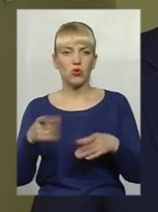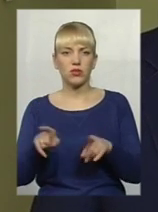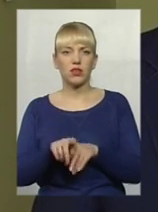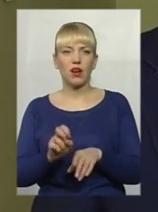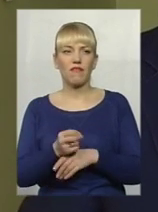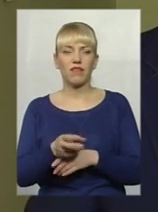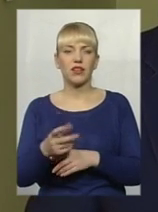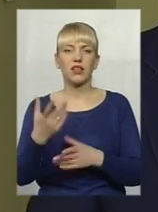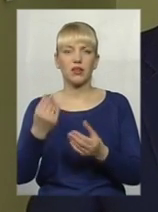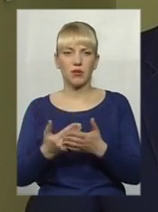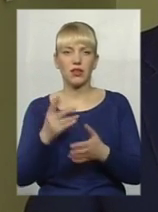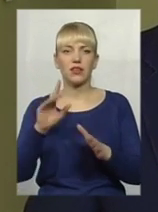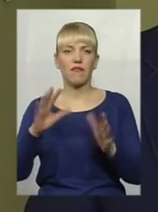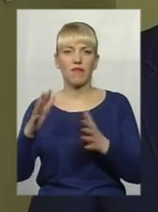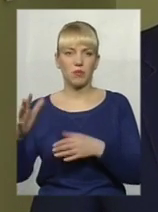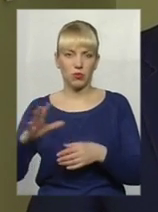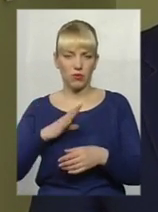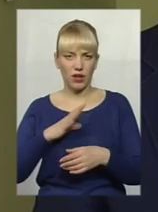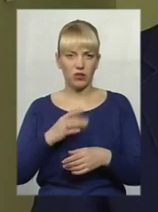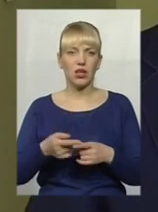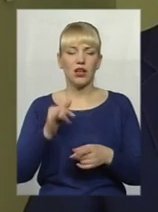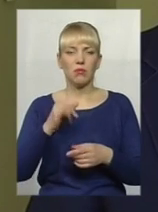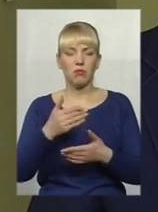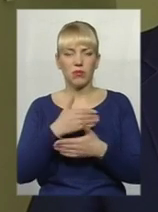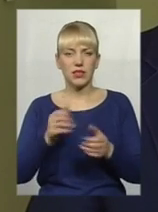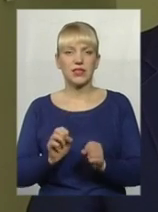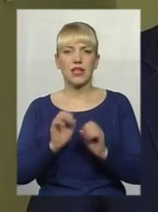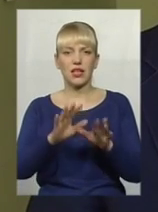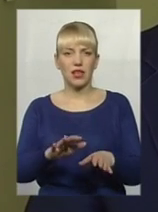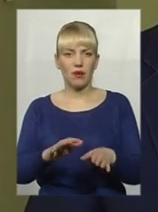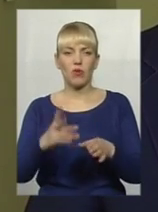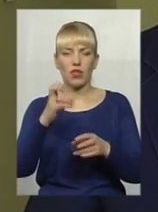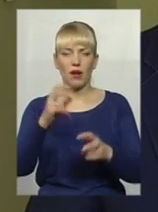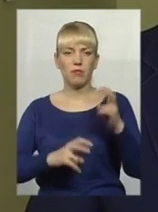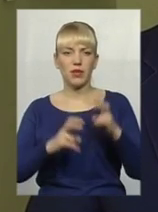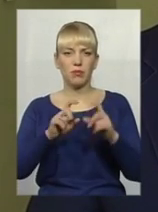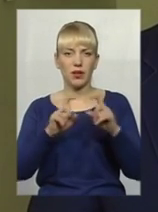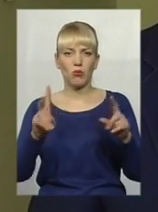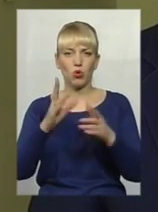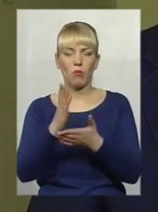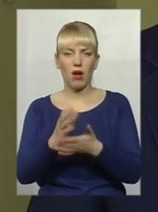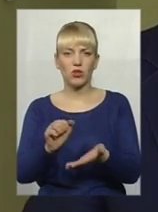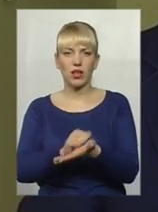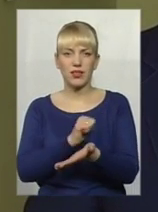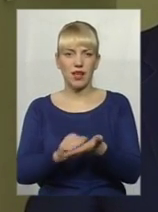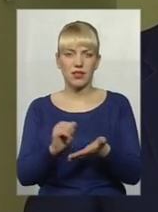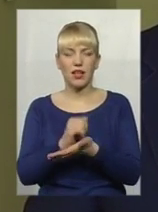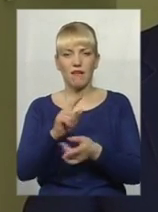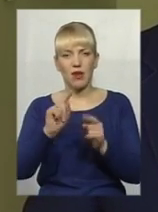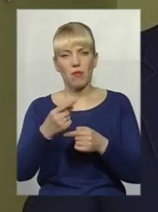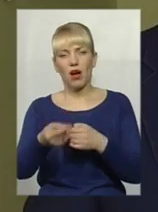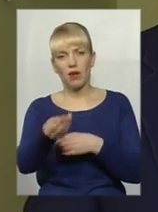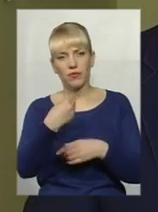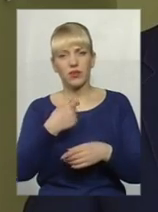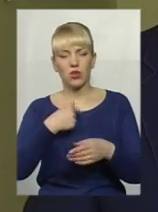випадки, в Хмельницькому викидають на вулицю. Тобто ми здаємо безпосередньо підприємства, які мають ліцензію, і вимагаємо від них документи, що вони